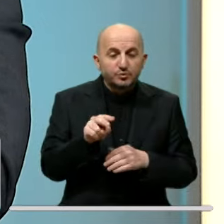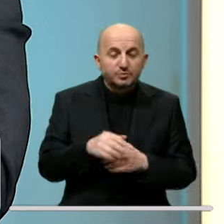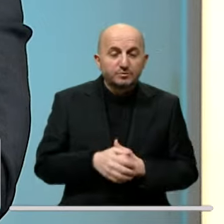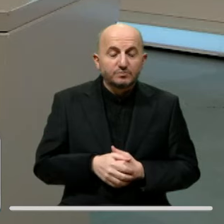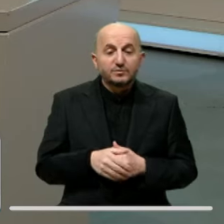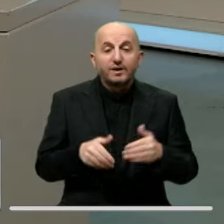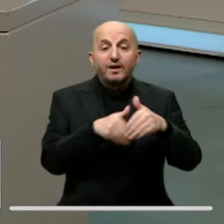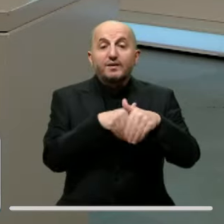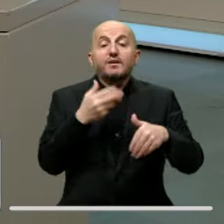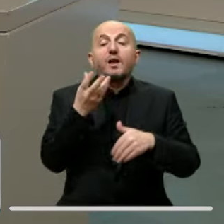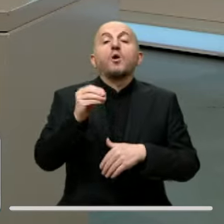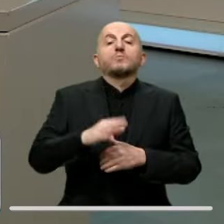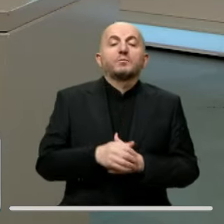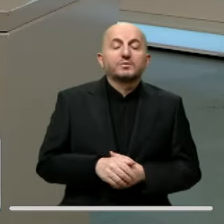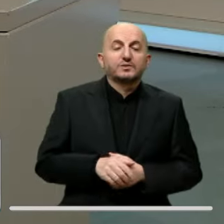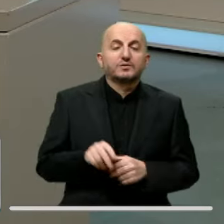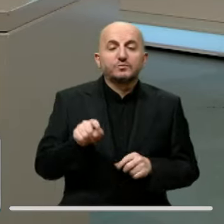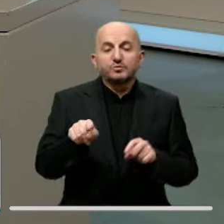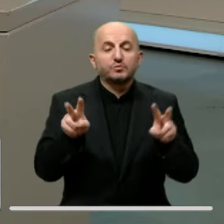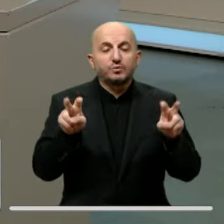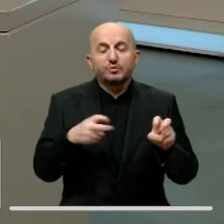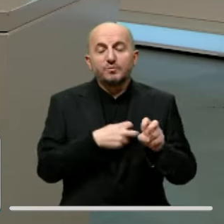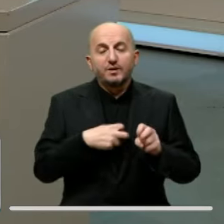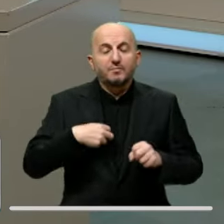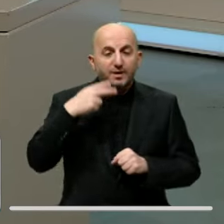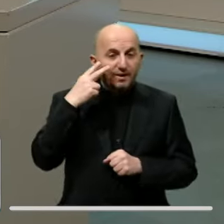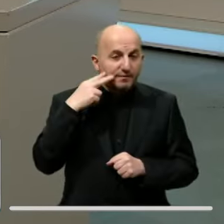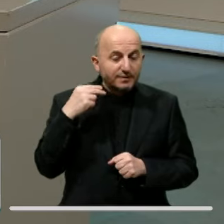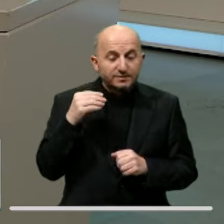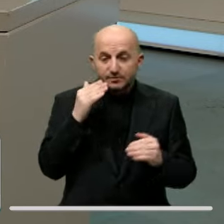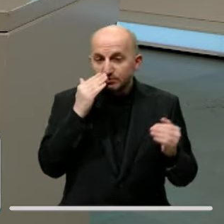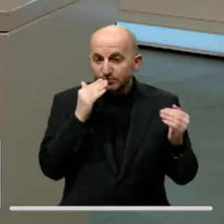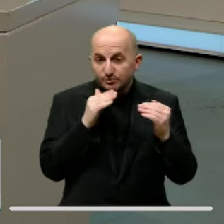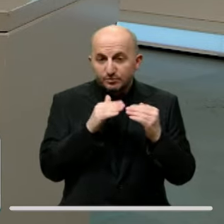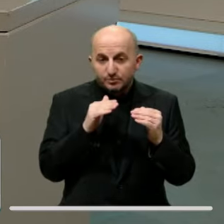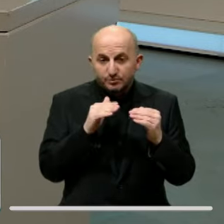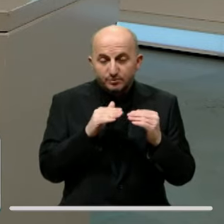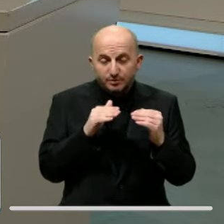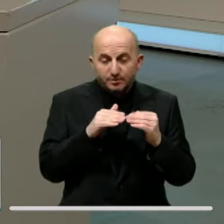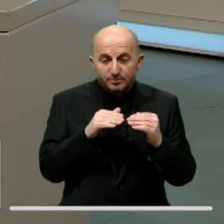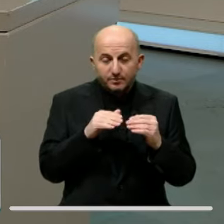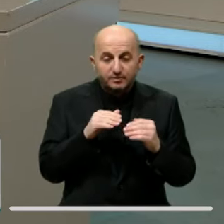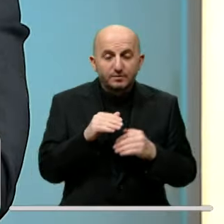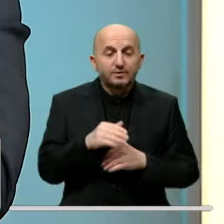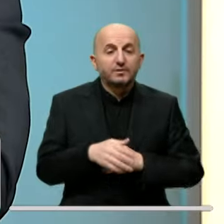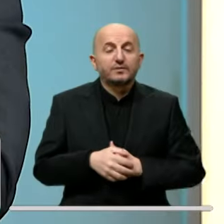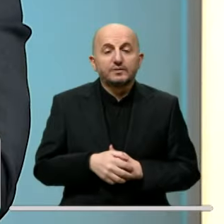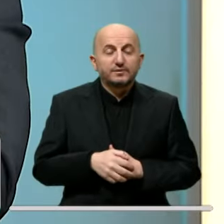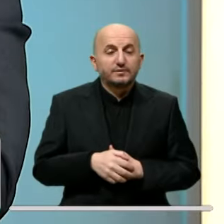etmemiş. Yani bu husus Peygamber Efendimiz'in uygulamalarına tabi olan hususlardır.